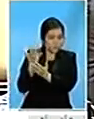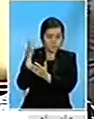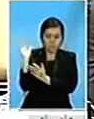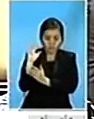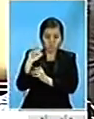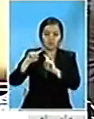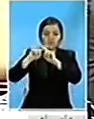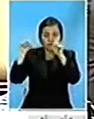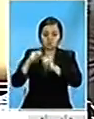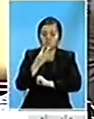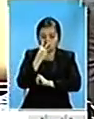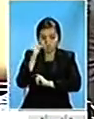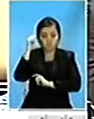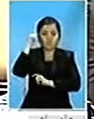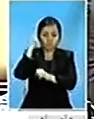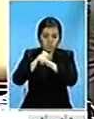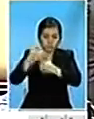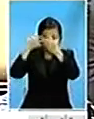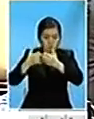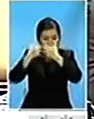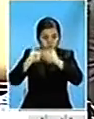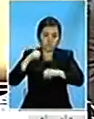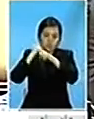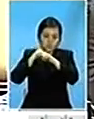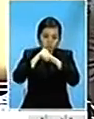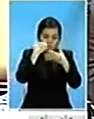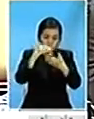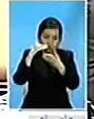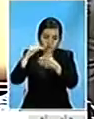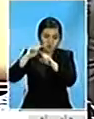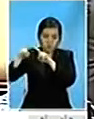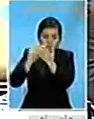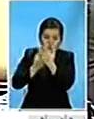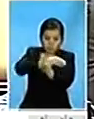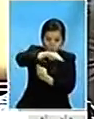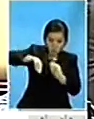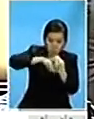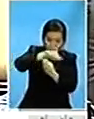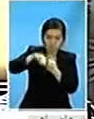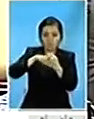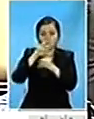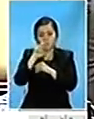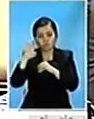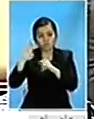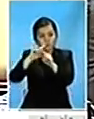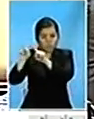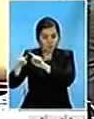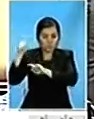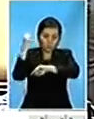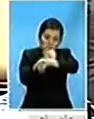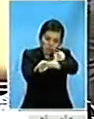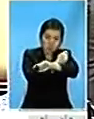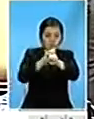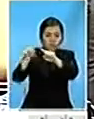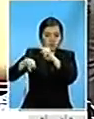านเองก็มีหน้าที่ที่จะต้องทำกิจการให้เข้มแข็งและสามารถสร้างงานสร้างผลผลิตต่างๆที่จะทำเกิดประโย